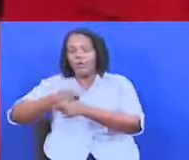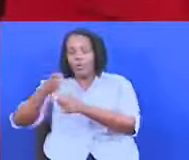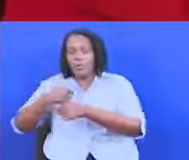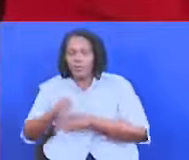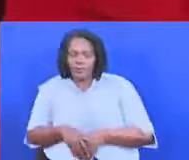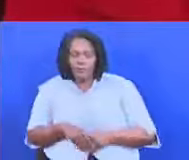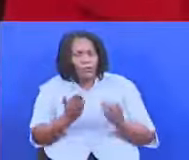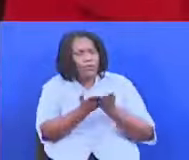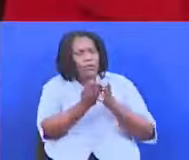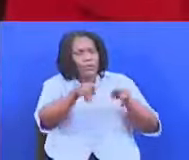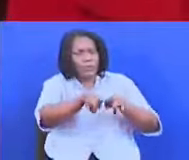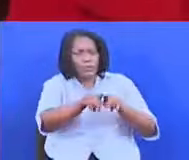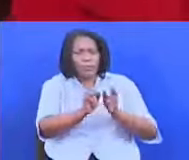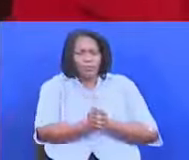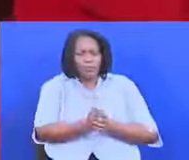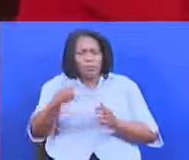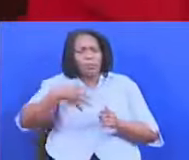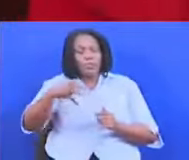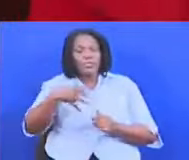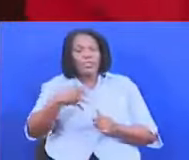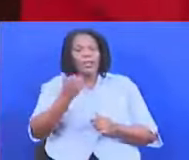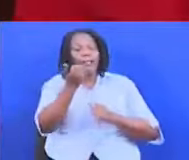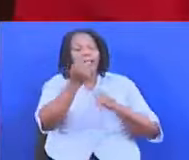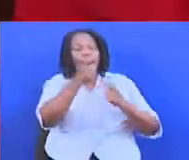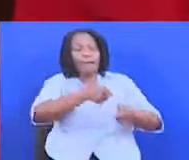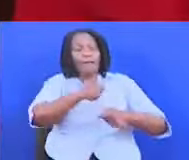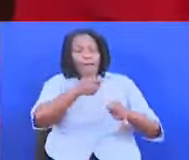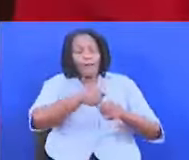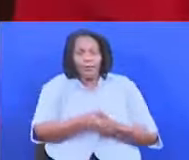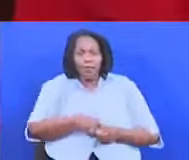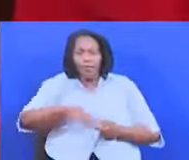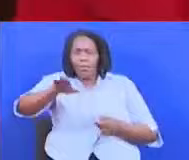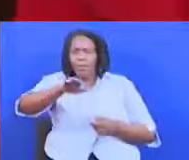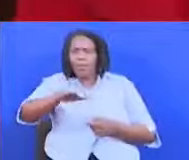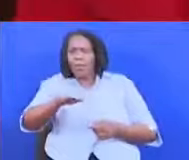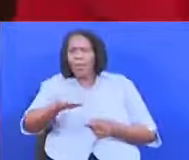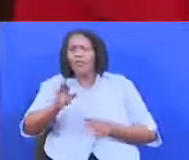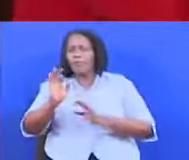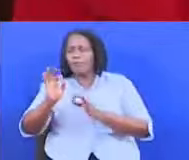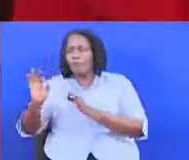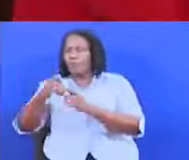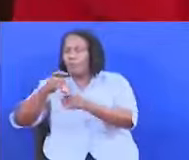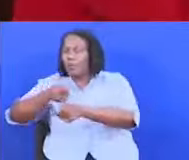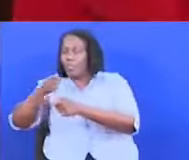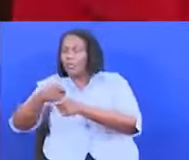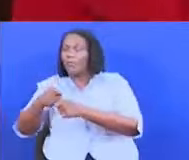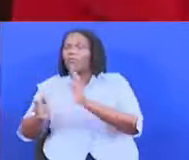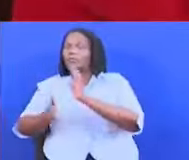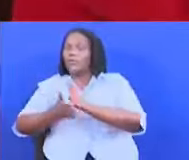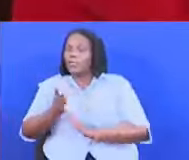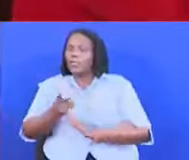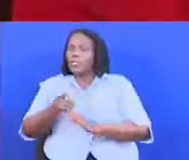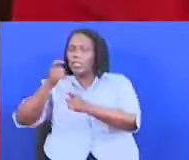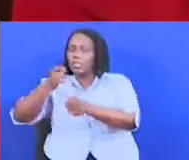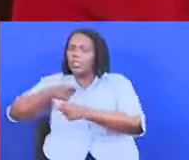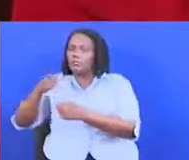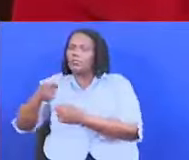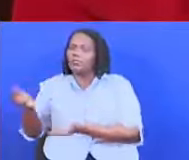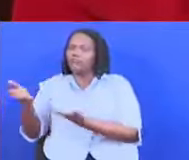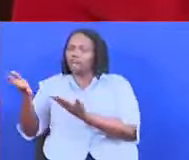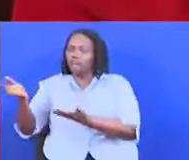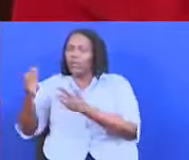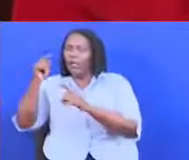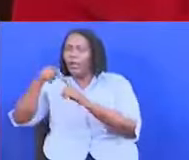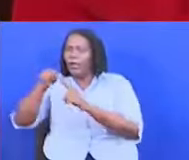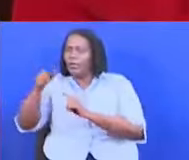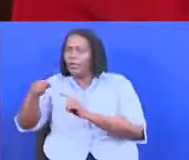Niwaombe wenzetu wa Wizara ya Kilimo katika ile maeneo ya juu ambayo si hatarishi, basi waweze kuwa na kilimo cha umwagiliaji ili wananchi